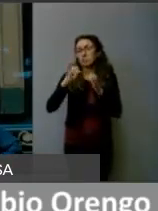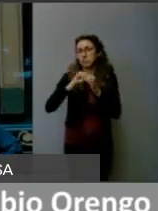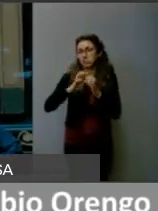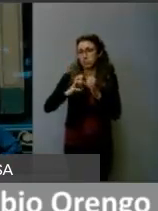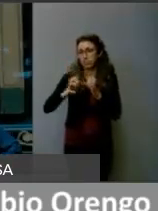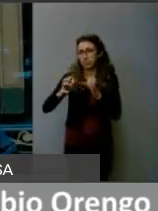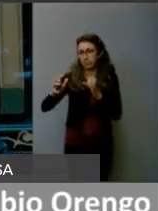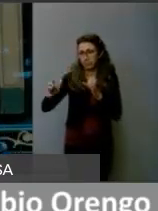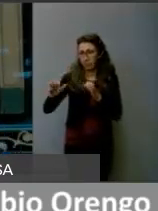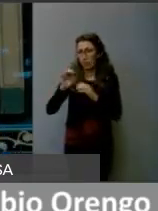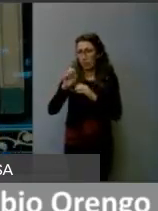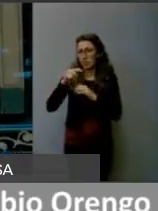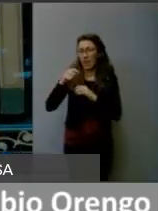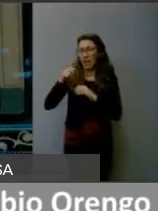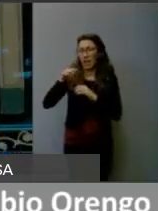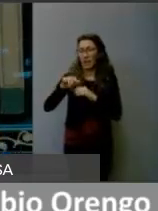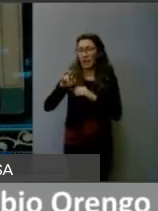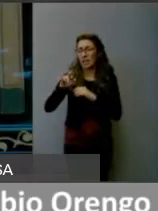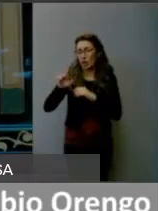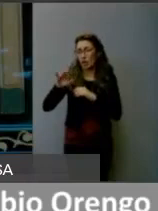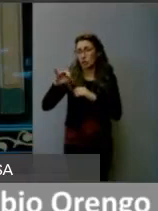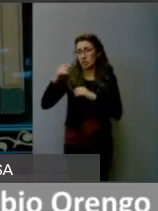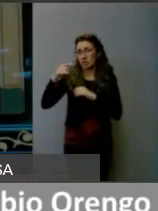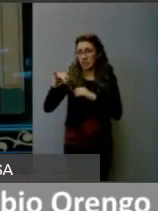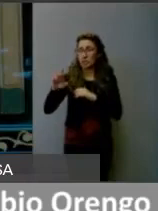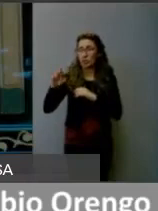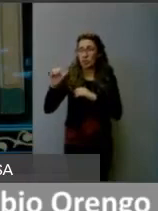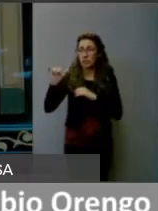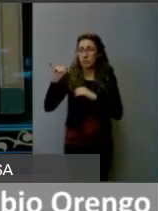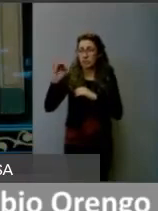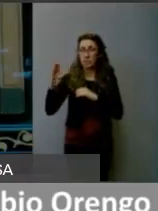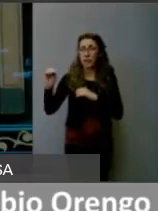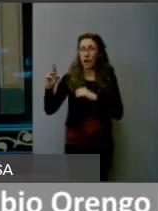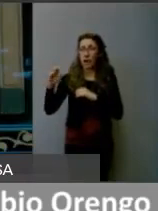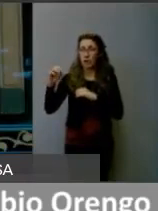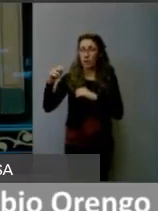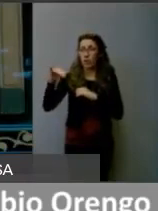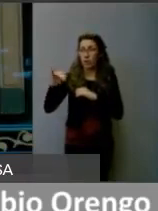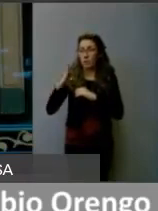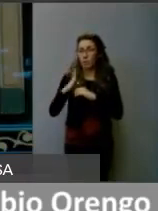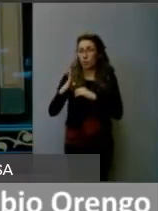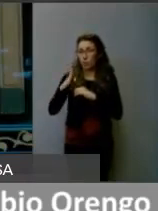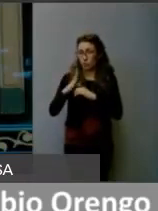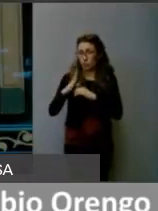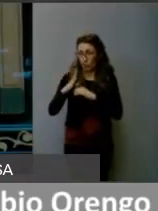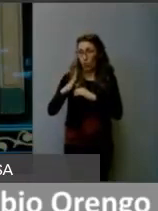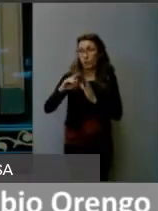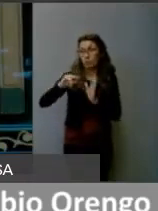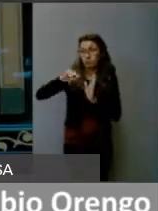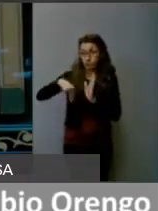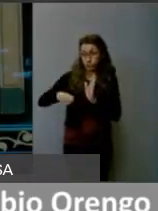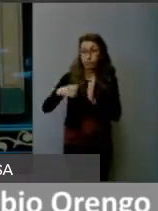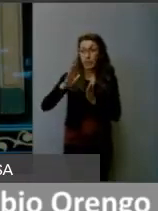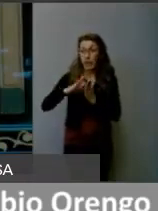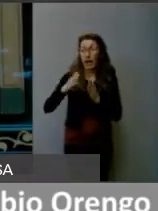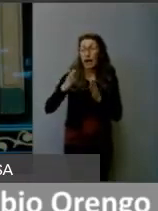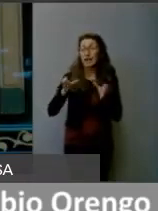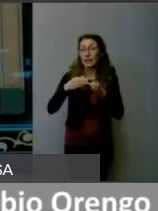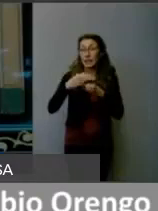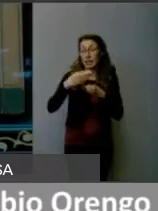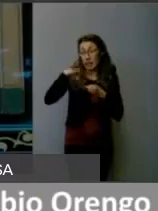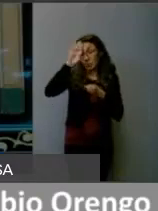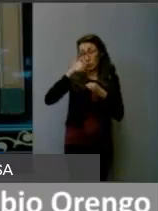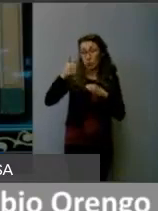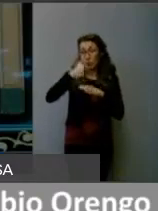Fontana, Amorfini, Ariotti, Rossi, Baroni, Brusoni e sottoscritta anche dal capogruppo Campanella.